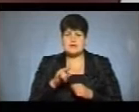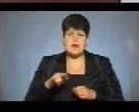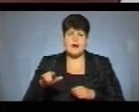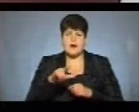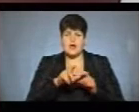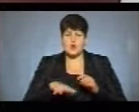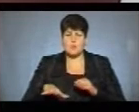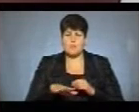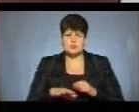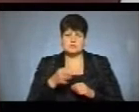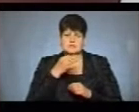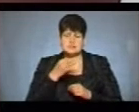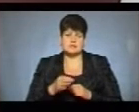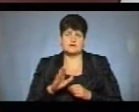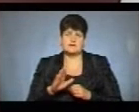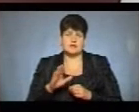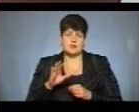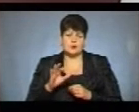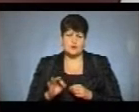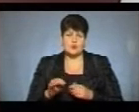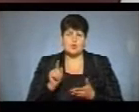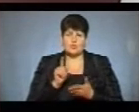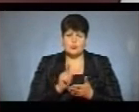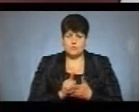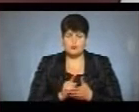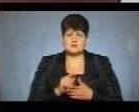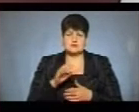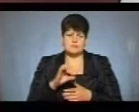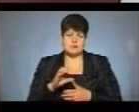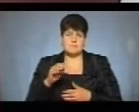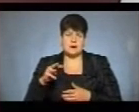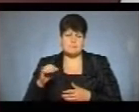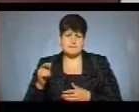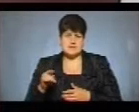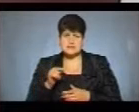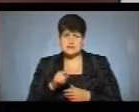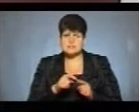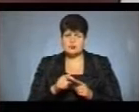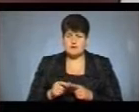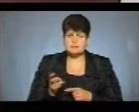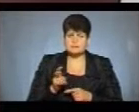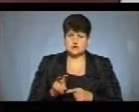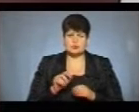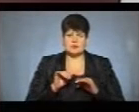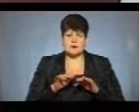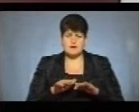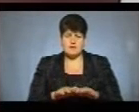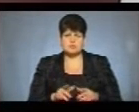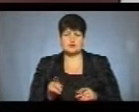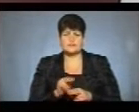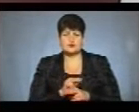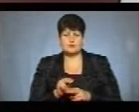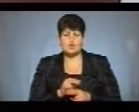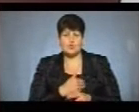повідомила тимчасова виконувачка обов'язків голови Скалицької об'єднаної громади Софія Магмед. За її словами, вийшла на акцію, бо хочуть, щоб